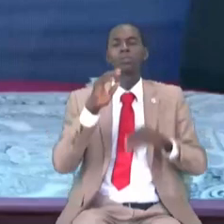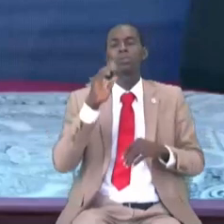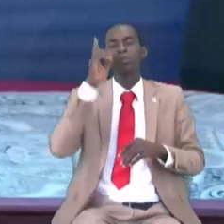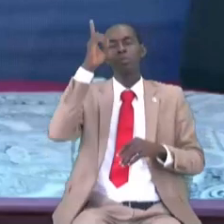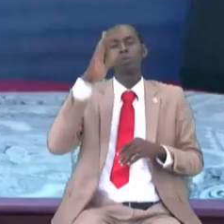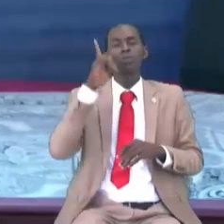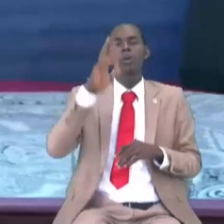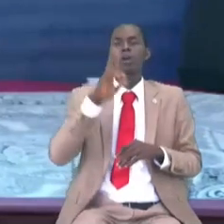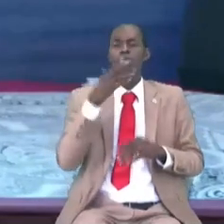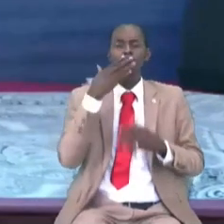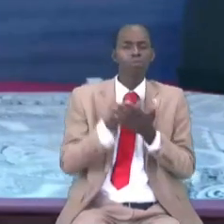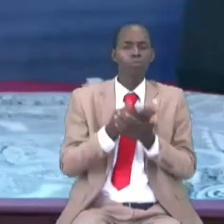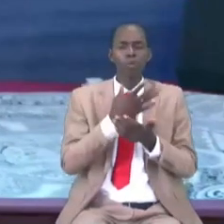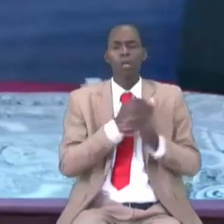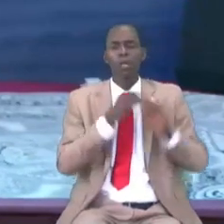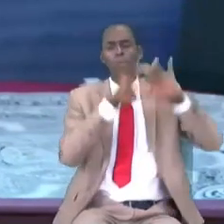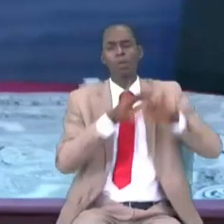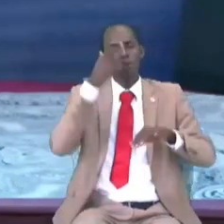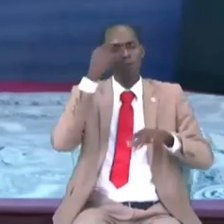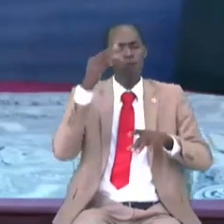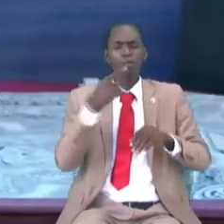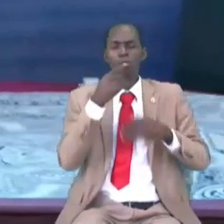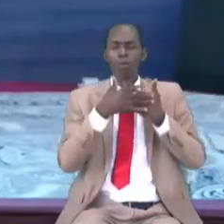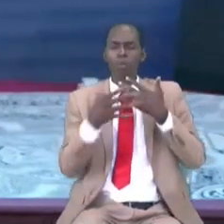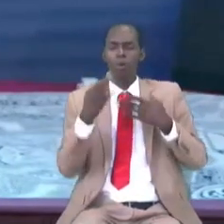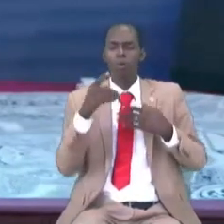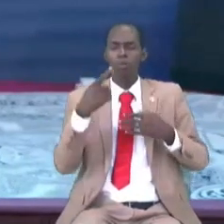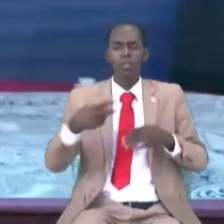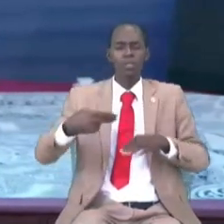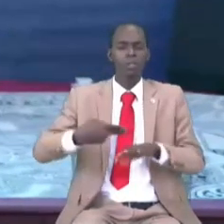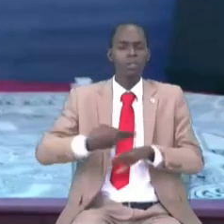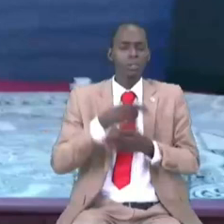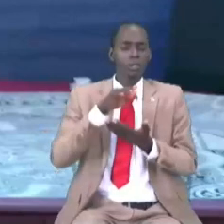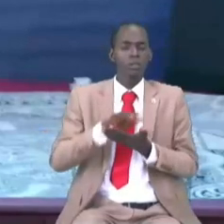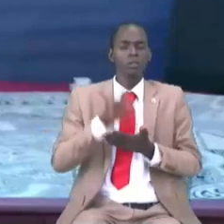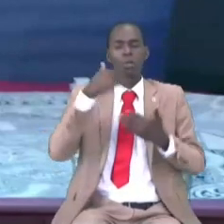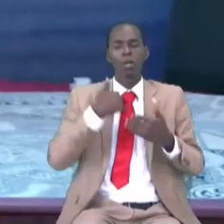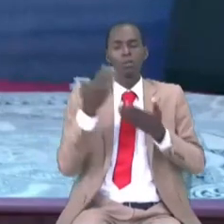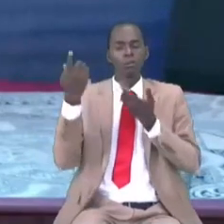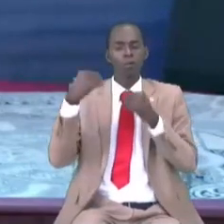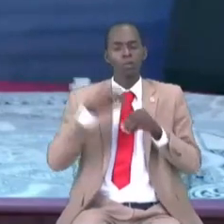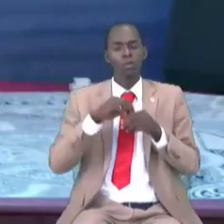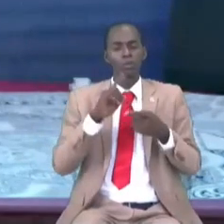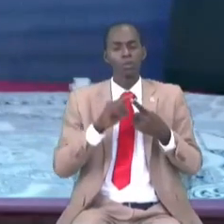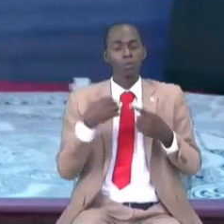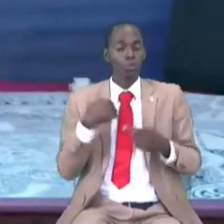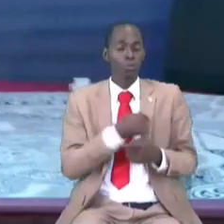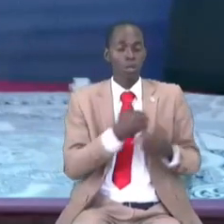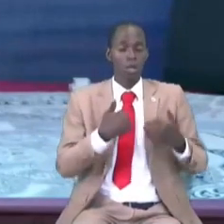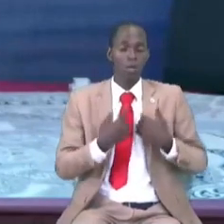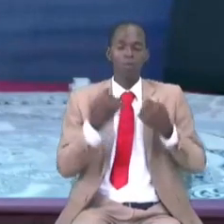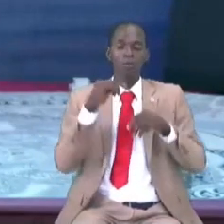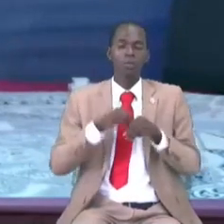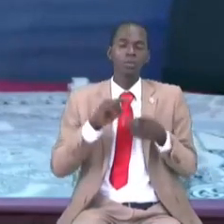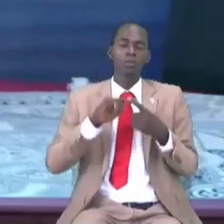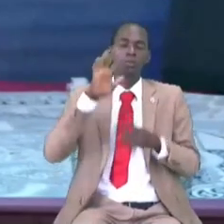de l'agneau, nous sommes venus dans le royaume. Nous prions, Seigneur, que tu donnes à chacun de l'énergie, donne la puissance, donne-nous de